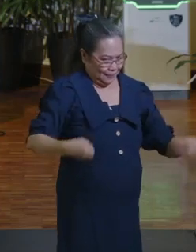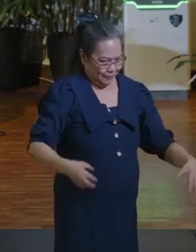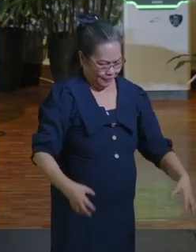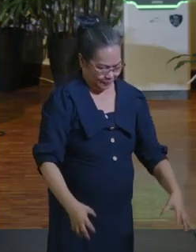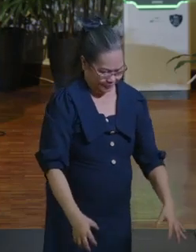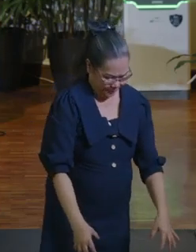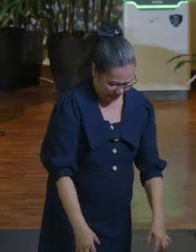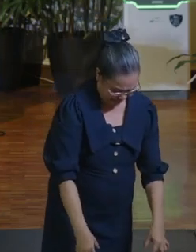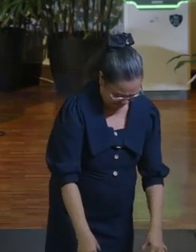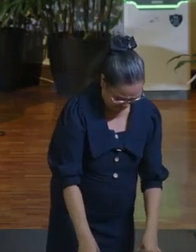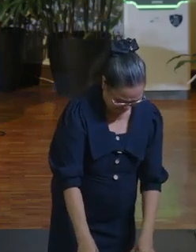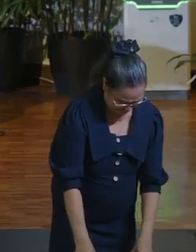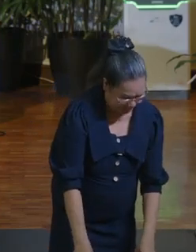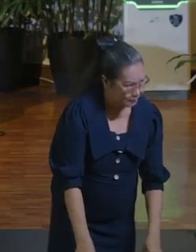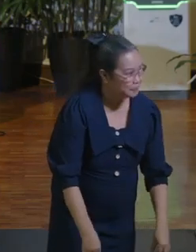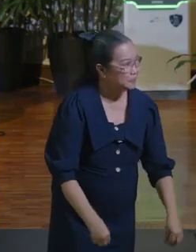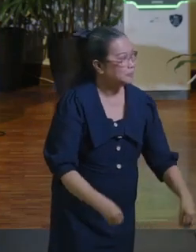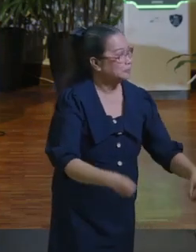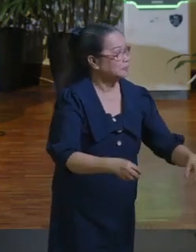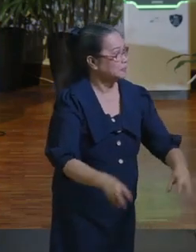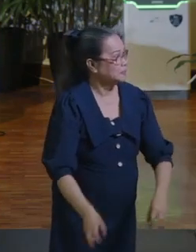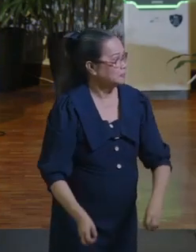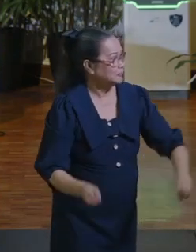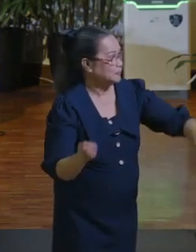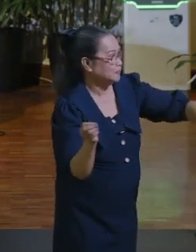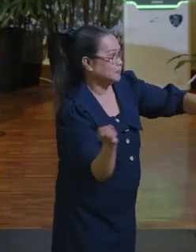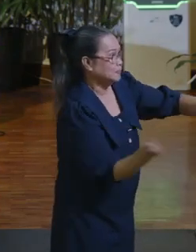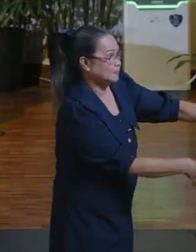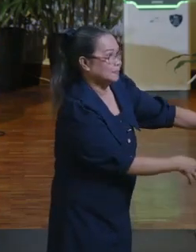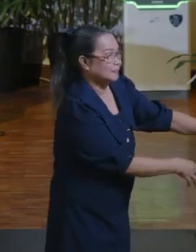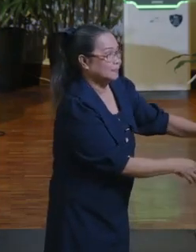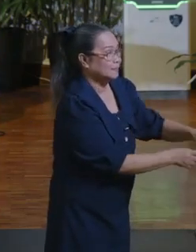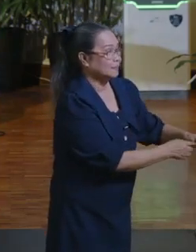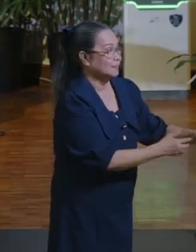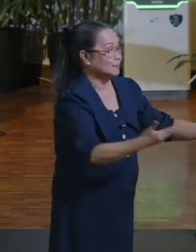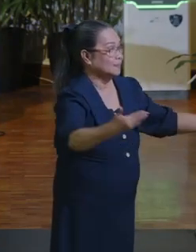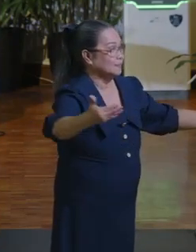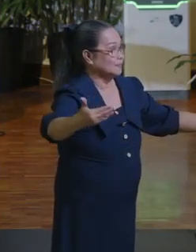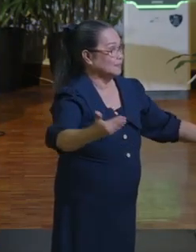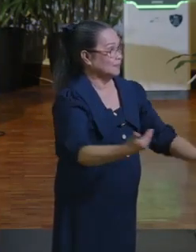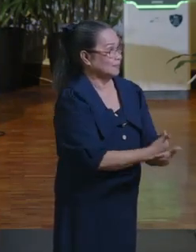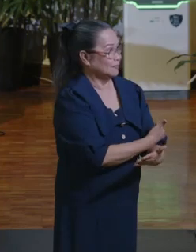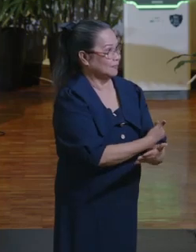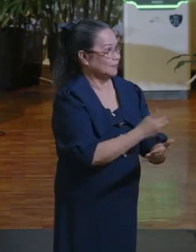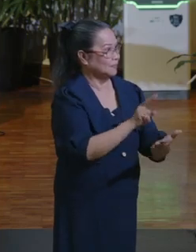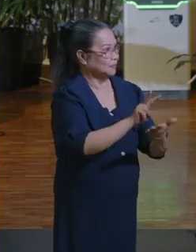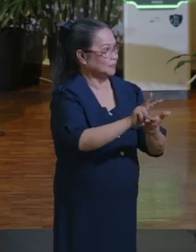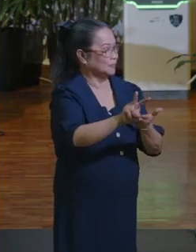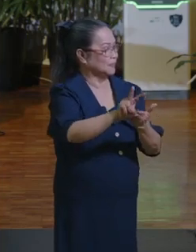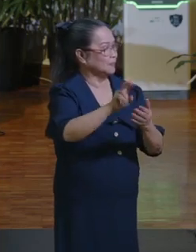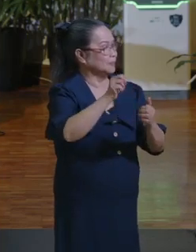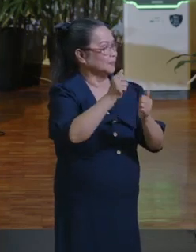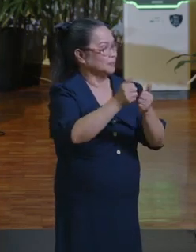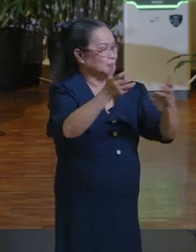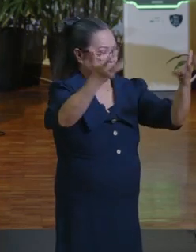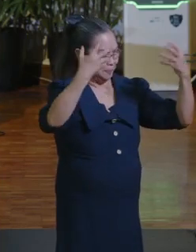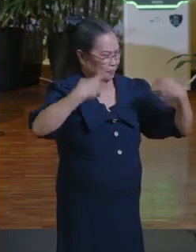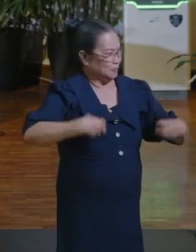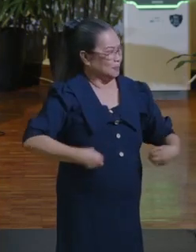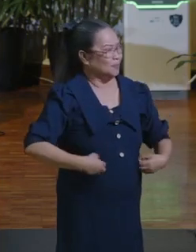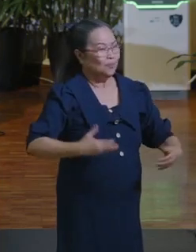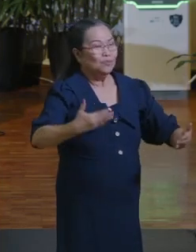praetexia ay hinubad at sinusuot ang toga virilis. toga